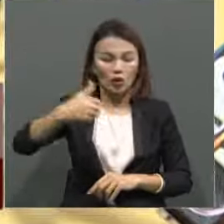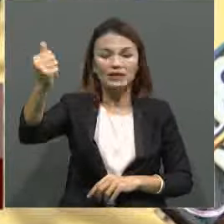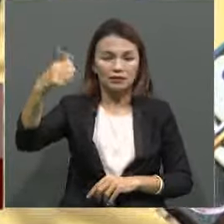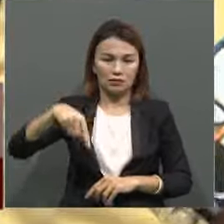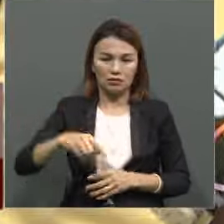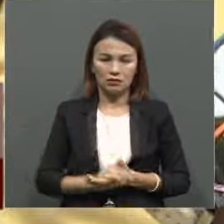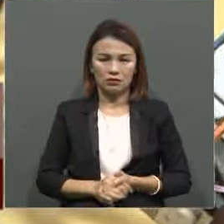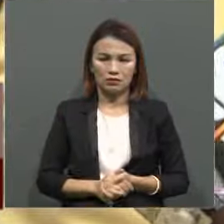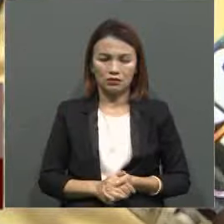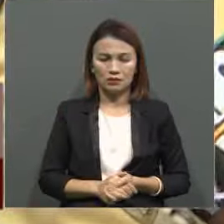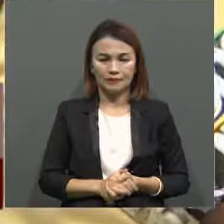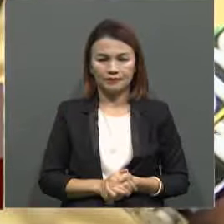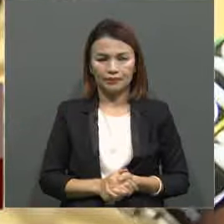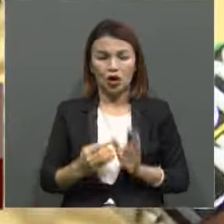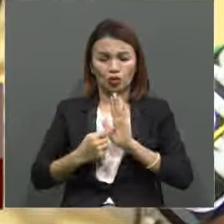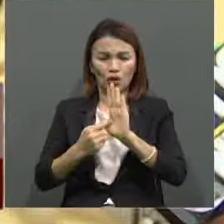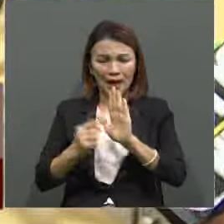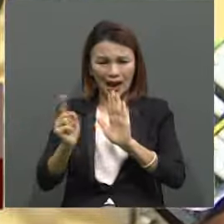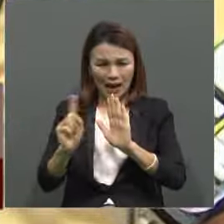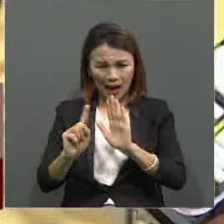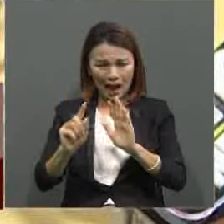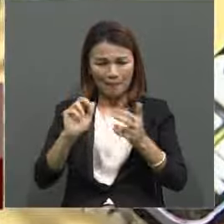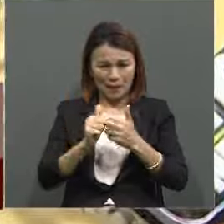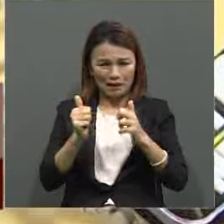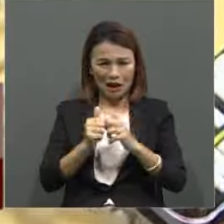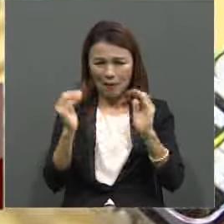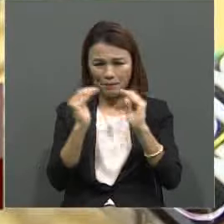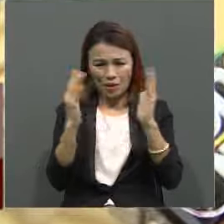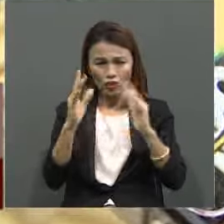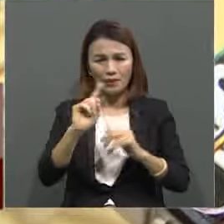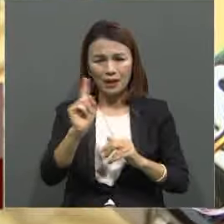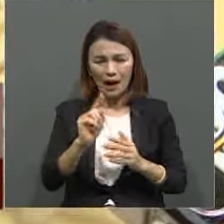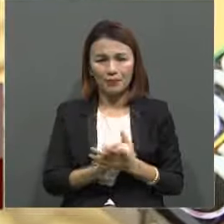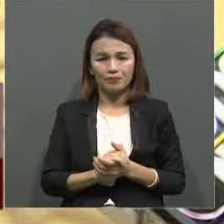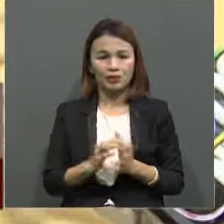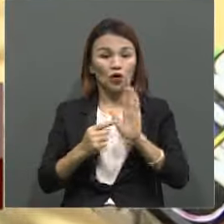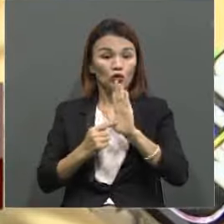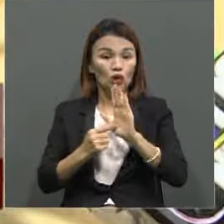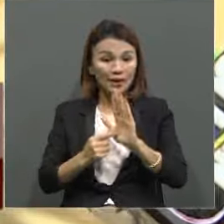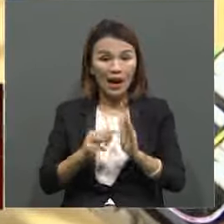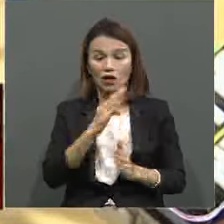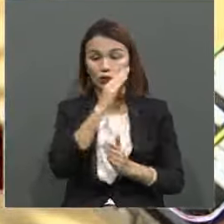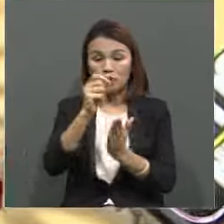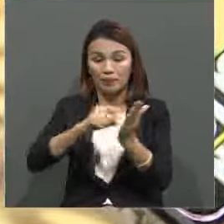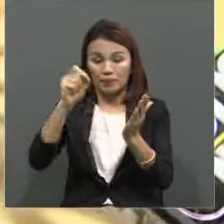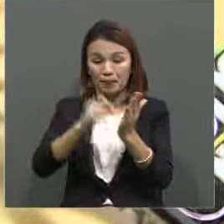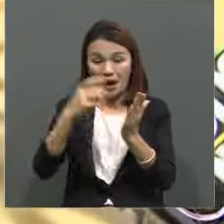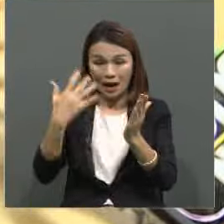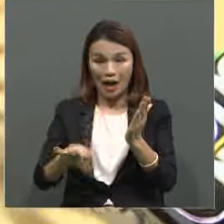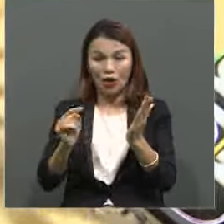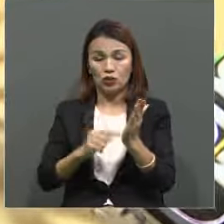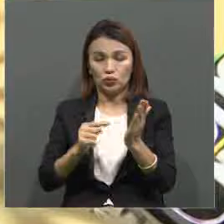อยากให้พี่ยกตัวอย่างให้ฟังหน่อยว่าตัวอย่างที่มองว่าเป็นสัญญาทาสข้อ2ข้อคืออะไรยังไง เช่นเมื่อเซ็นสัญญาฉบับนี้แ